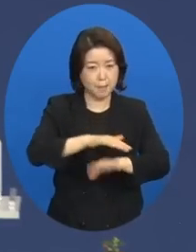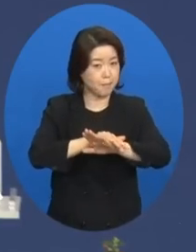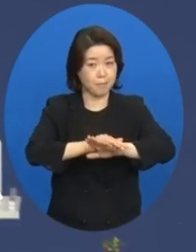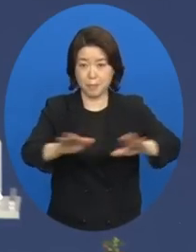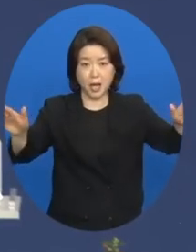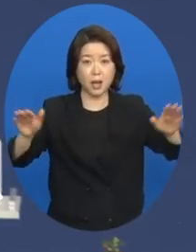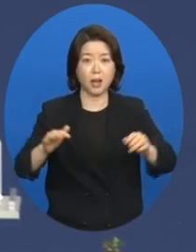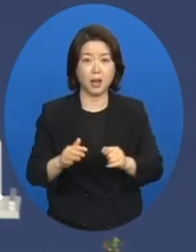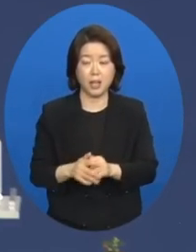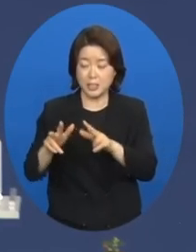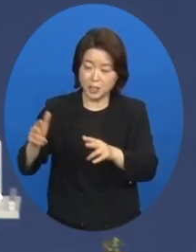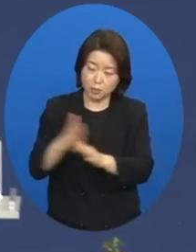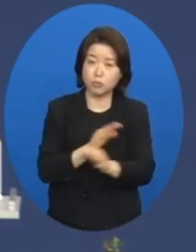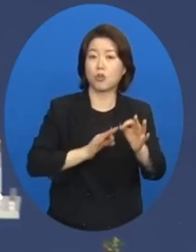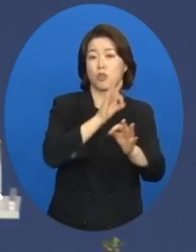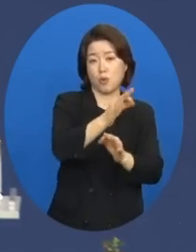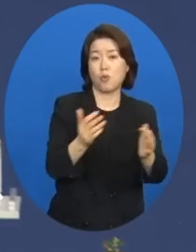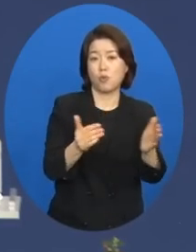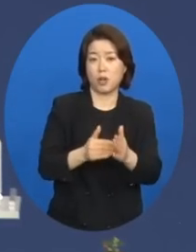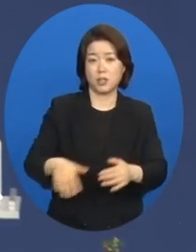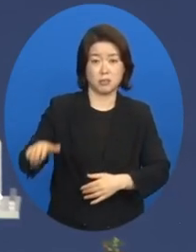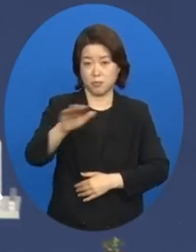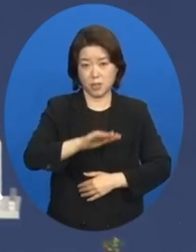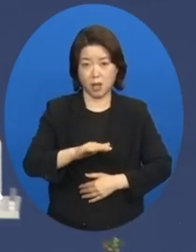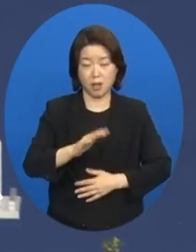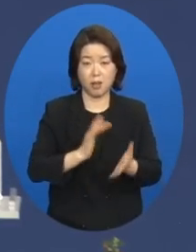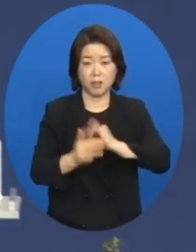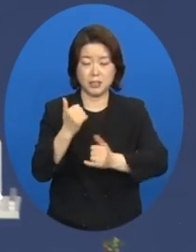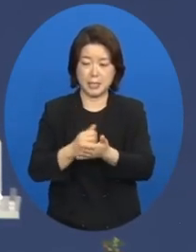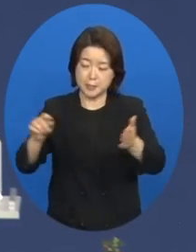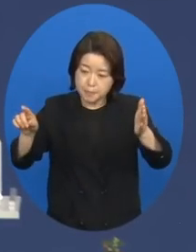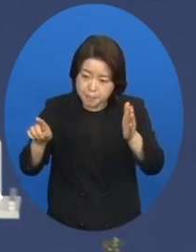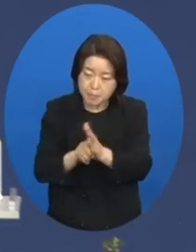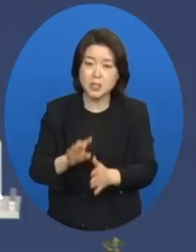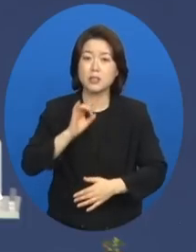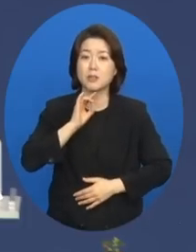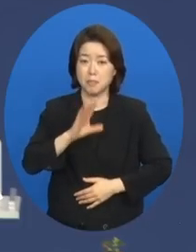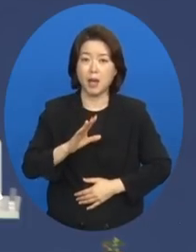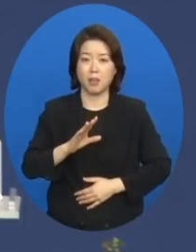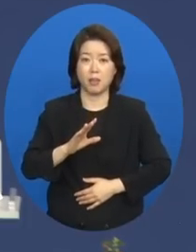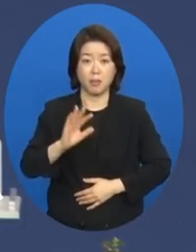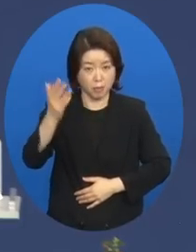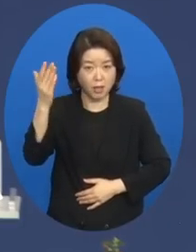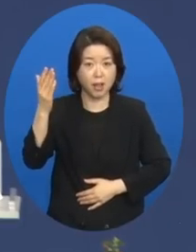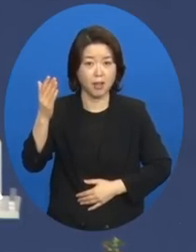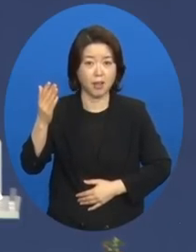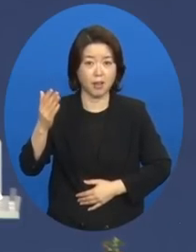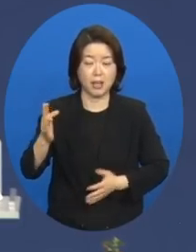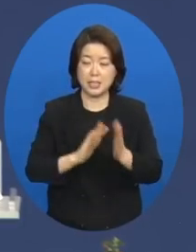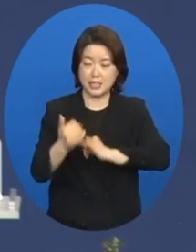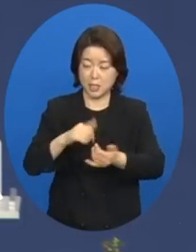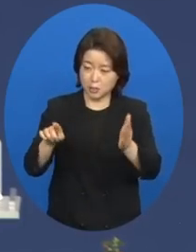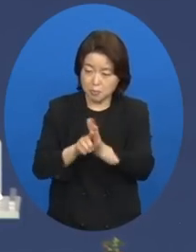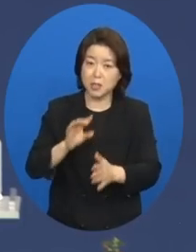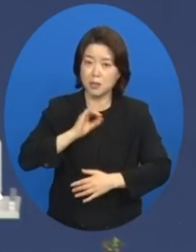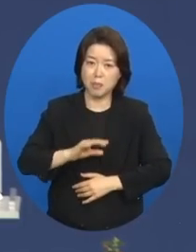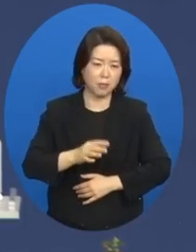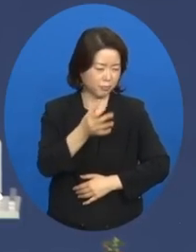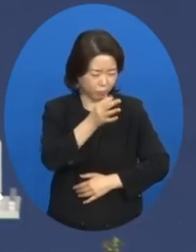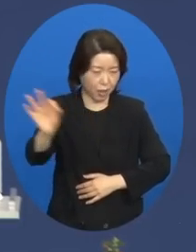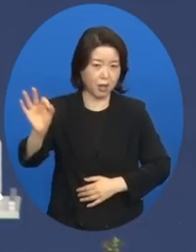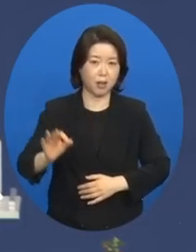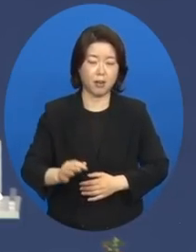지금과 영원까지 모든 것을 다 예수님 믿기만 하면 되는, 믿기만 하면 그냥 만사 오케이